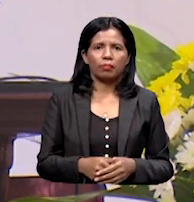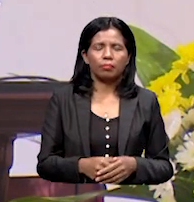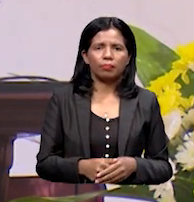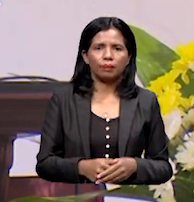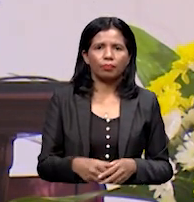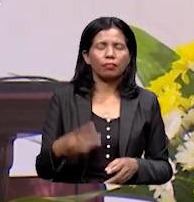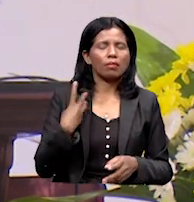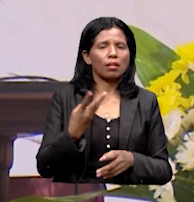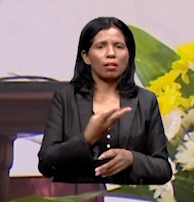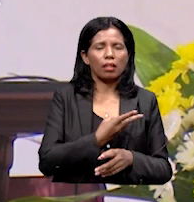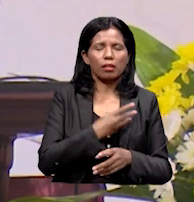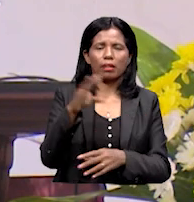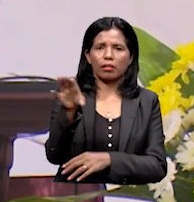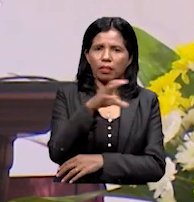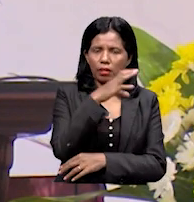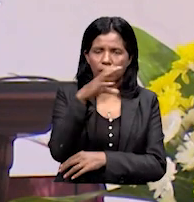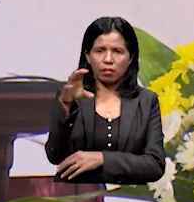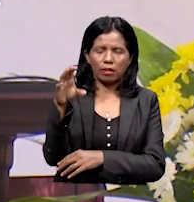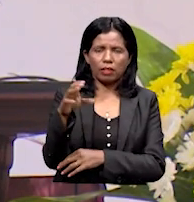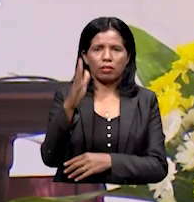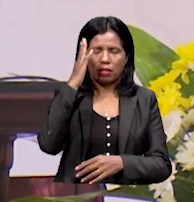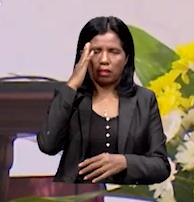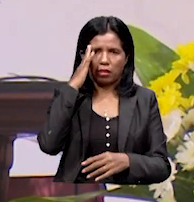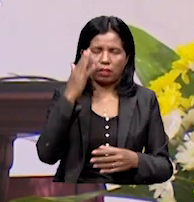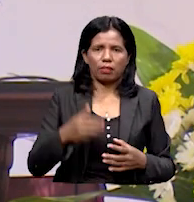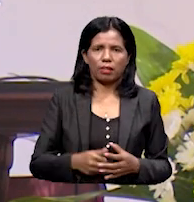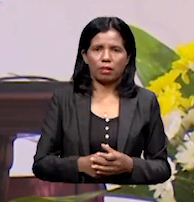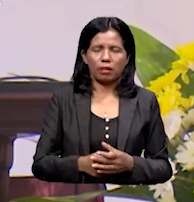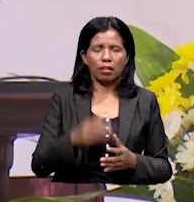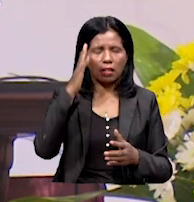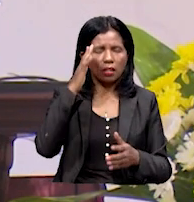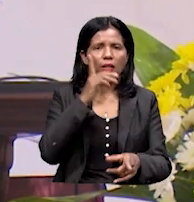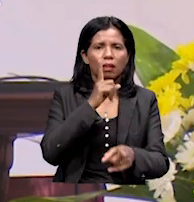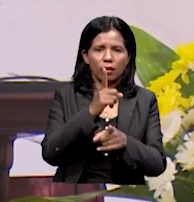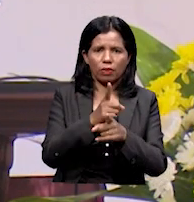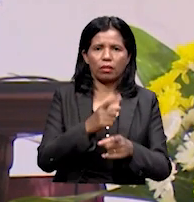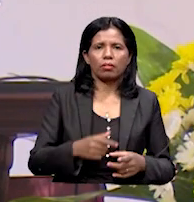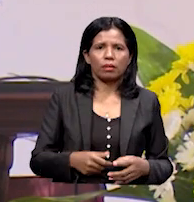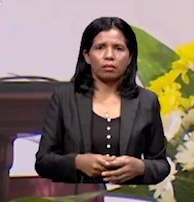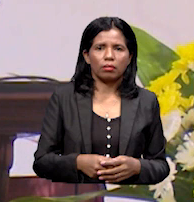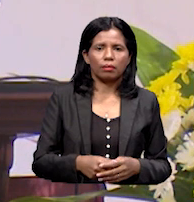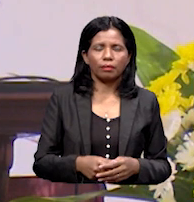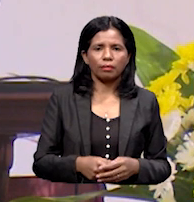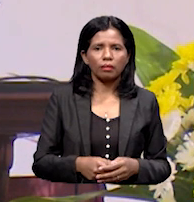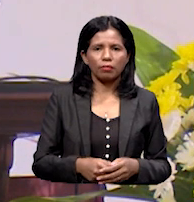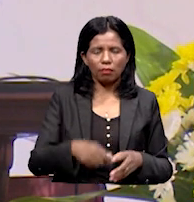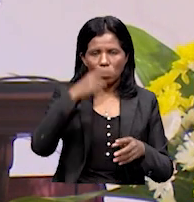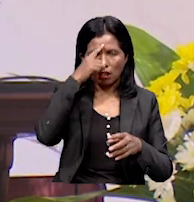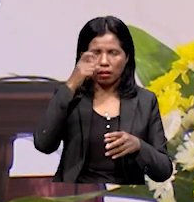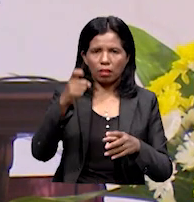Ita sarani ninian atur diskobre hatene lolos. Tama klean